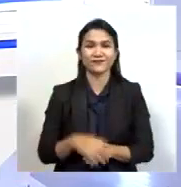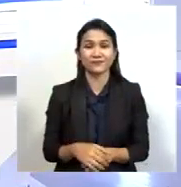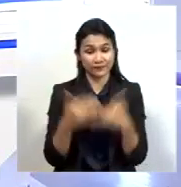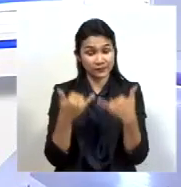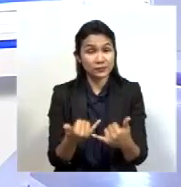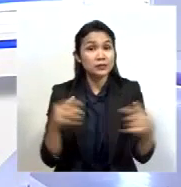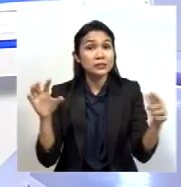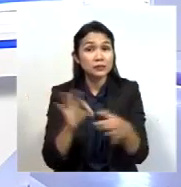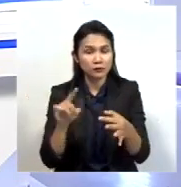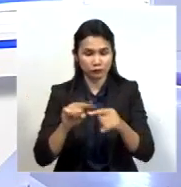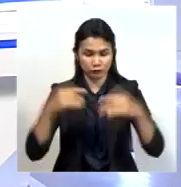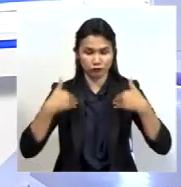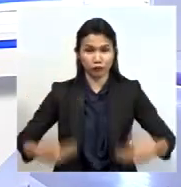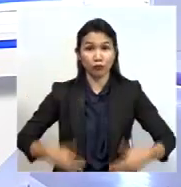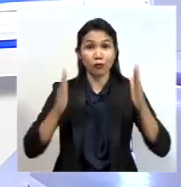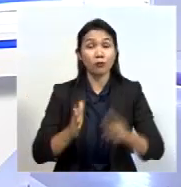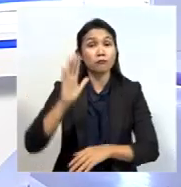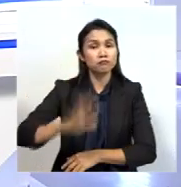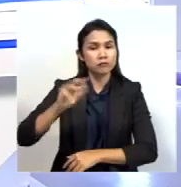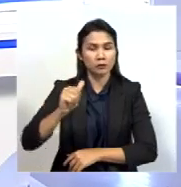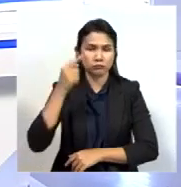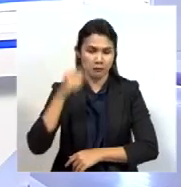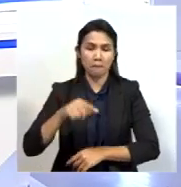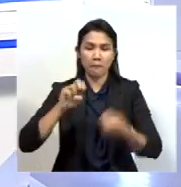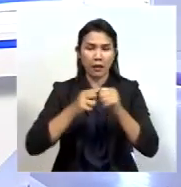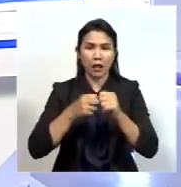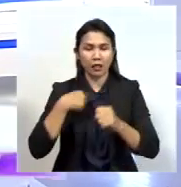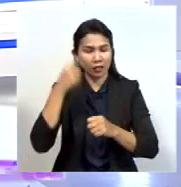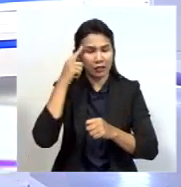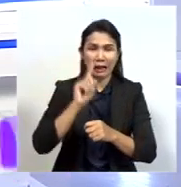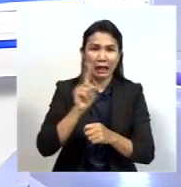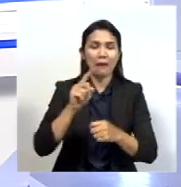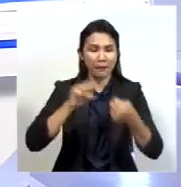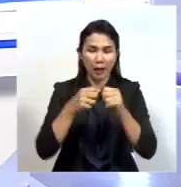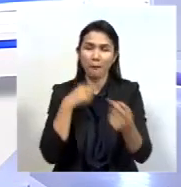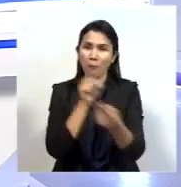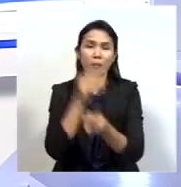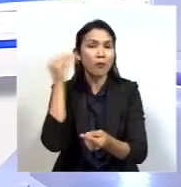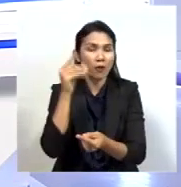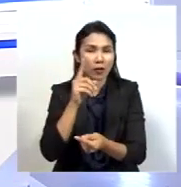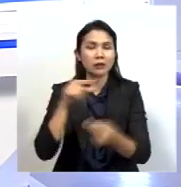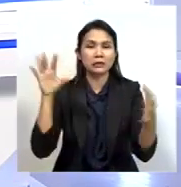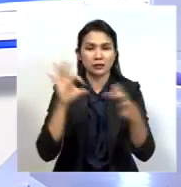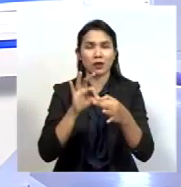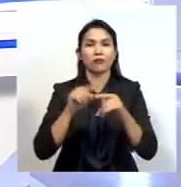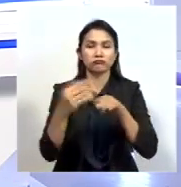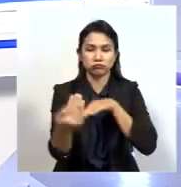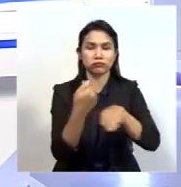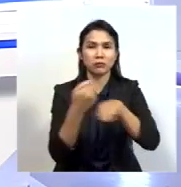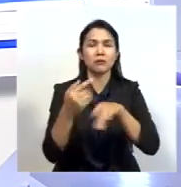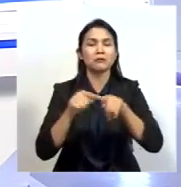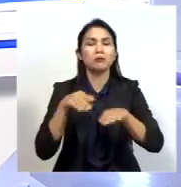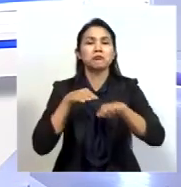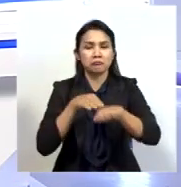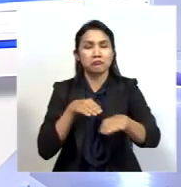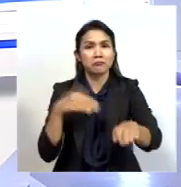สำหรับการใช้ชีวิตของคนเมืองนะคะหนึ่งปัญหาที่หลีกเลี่ยงไม่ได้ก็คือเรื่องของการเดินทางการจราจรที่ติดขัดนะคะซึ่งนับเป็นพระมหาก